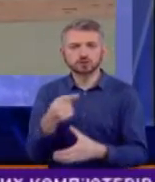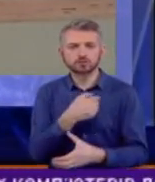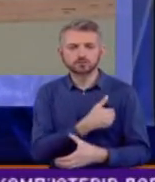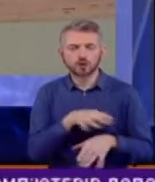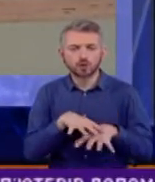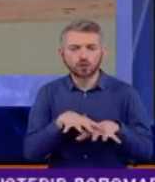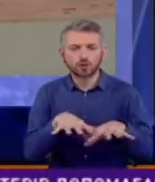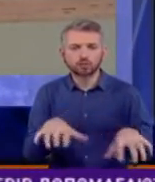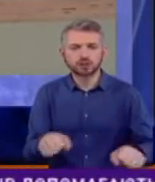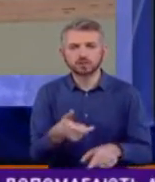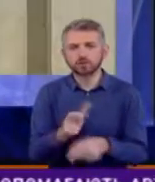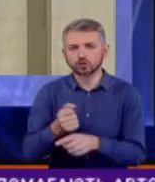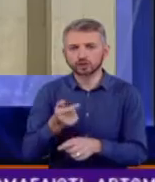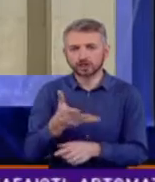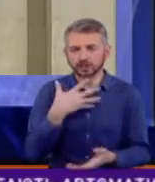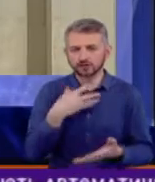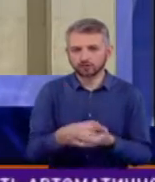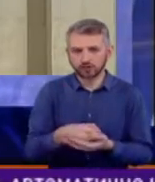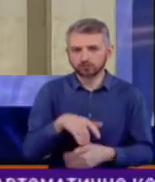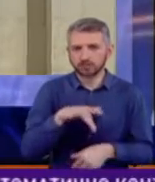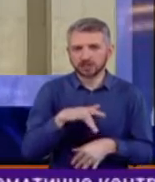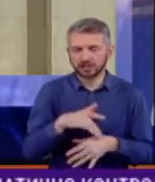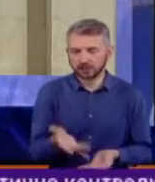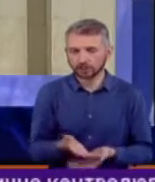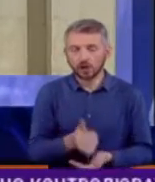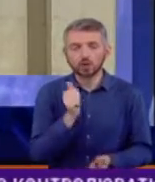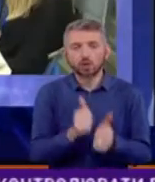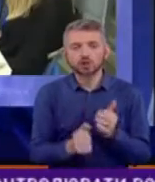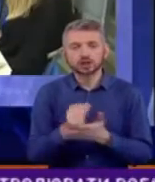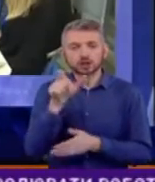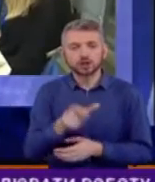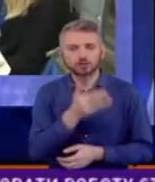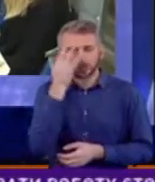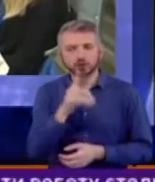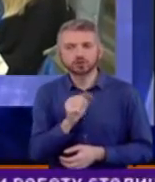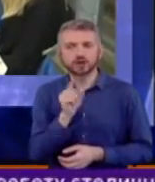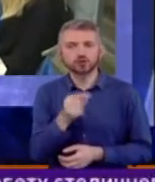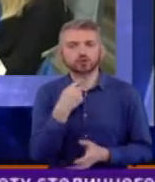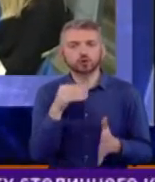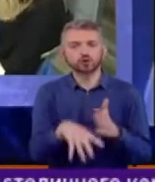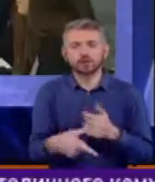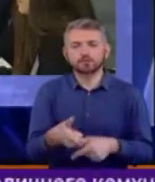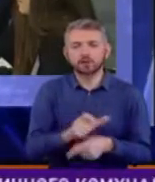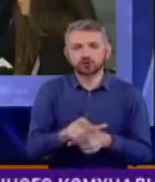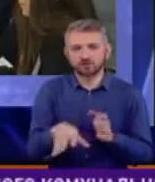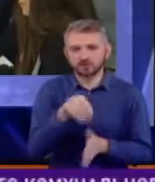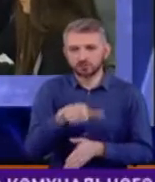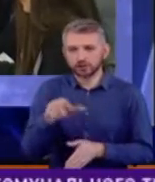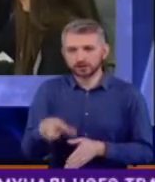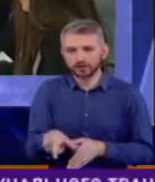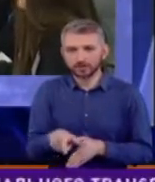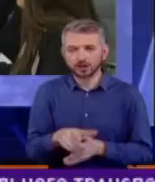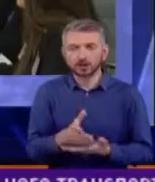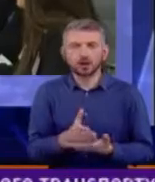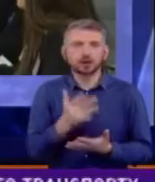охопити якомога більшу кількість своїх прихильників. Кожен кандидат мріє, щоб за нього проголосувала більшість виборців. У рожевих